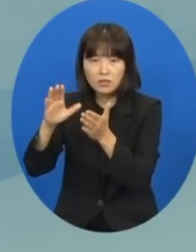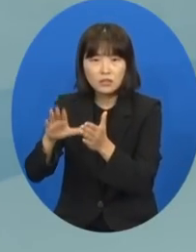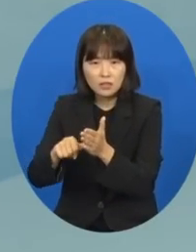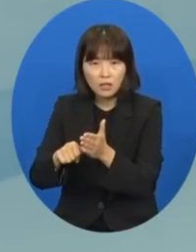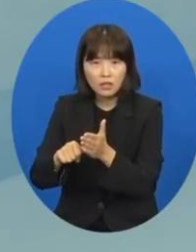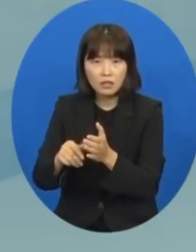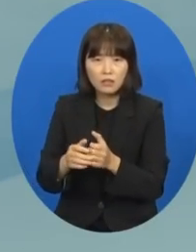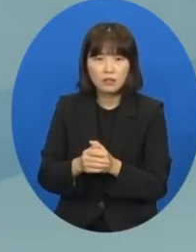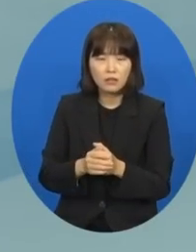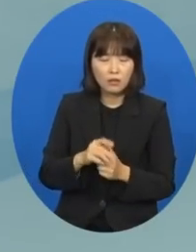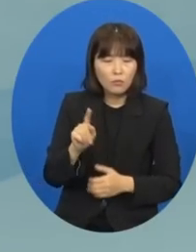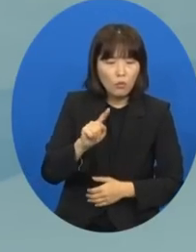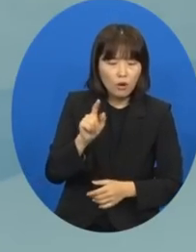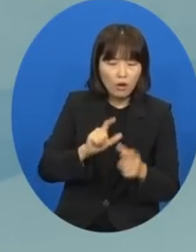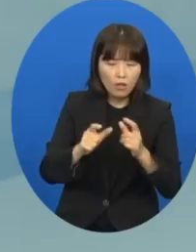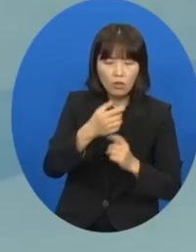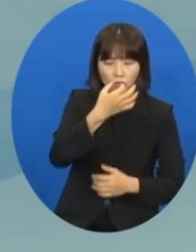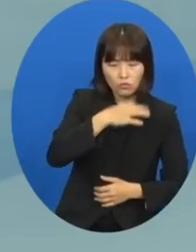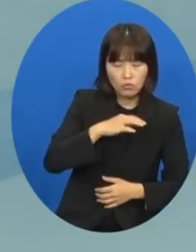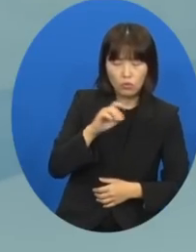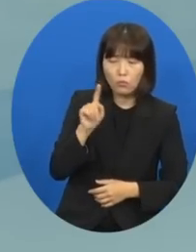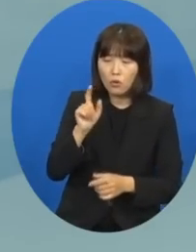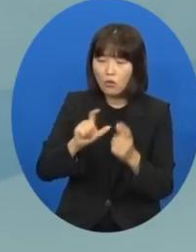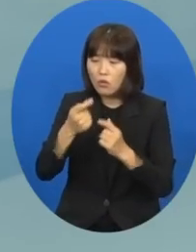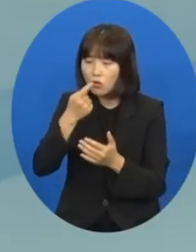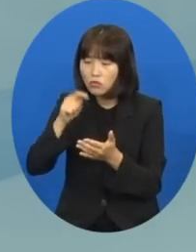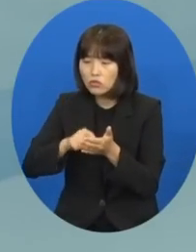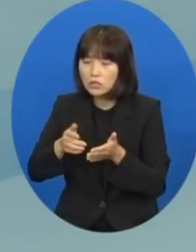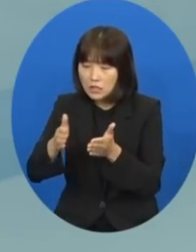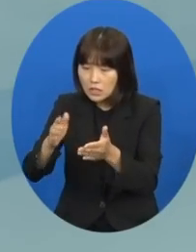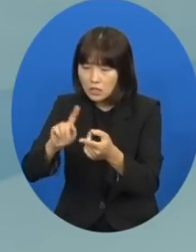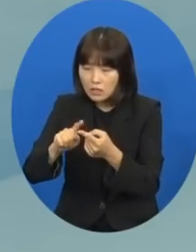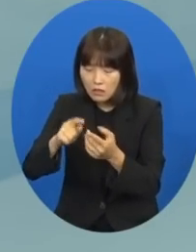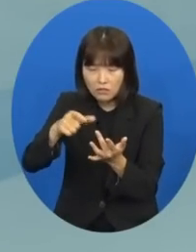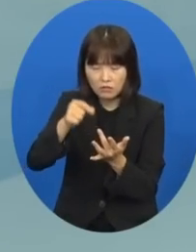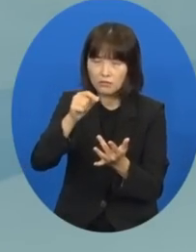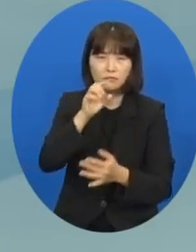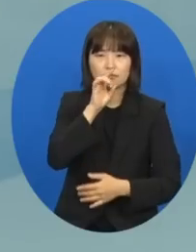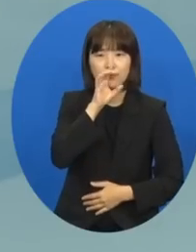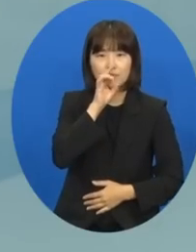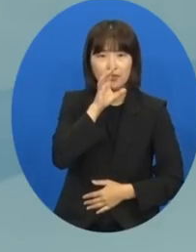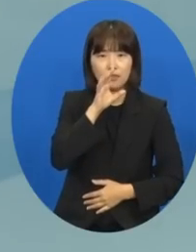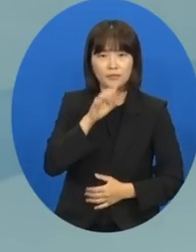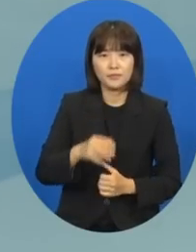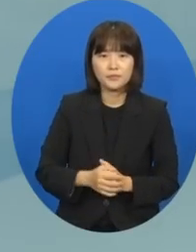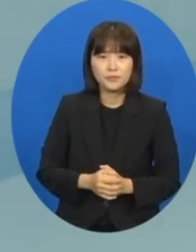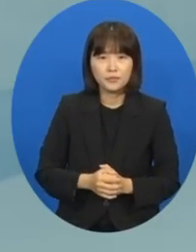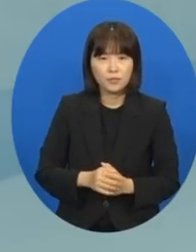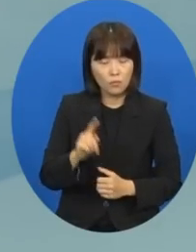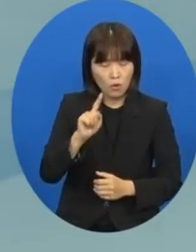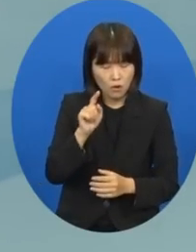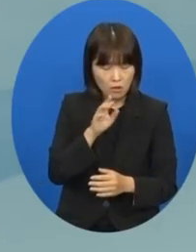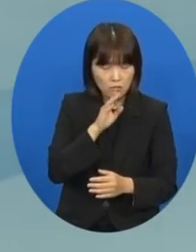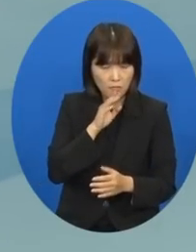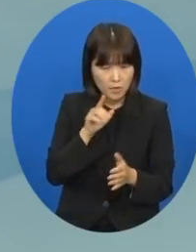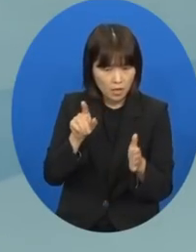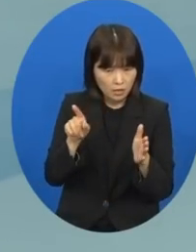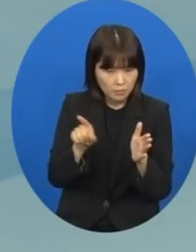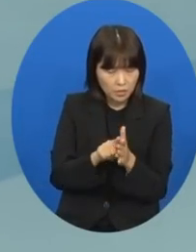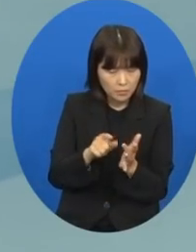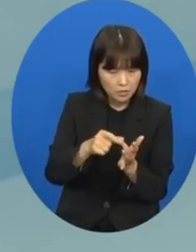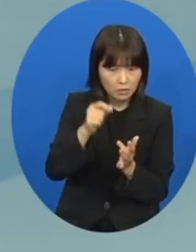더 유익인가, 어느 쪽이 더 쉬운 길인가로 선택하시면 절대로 안 됩니다. 무엇이 정말 믿음의